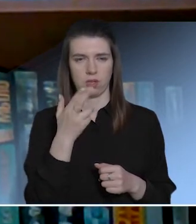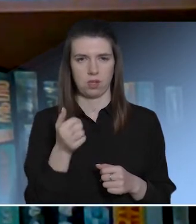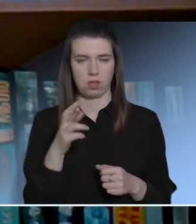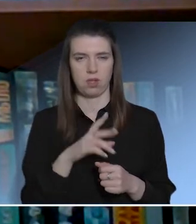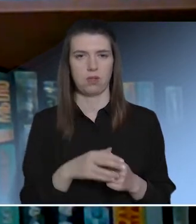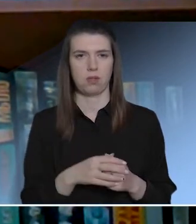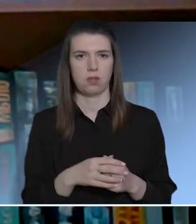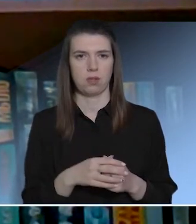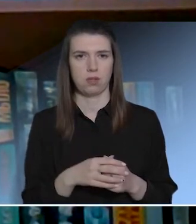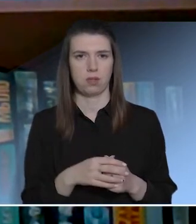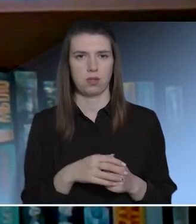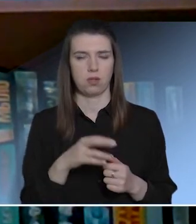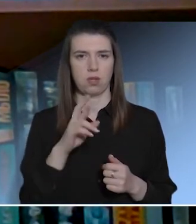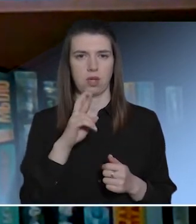это